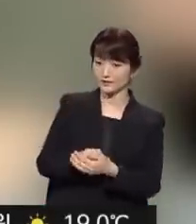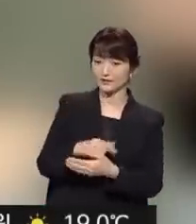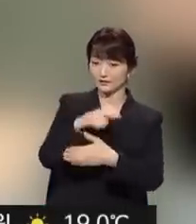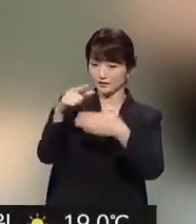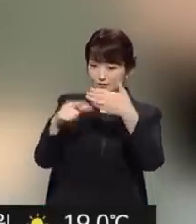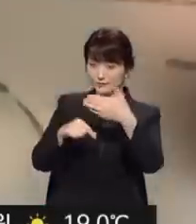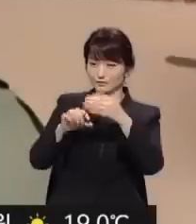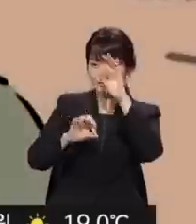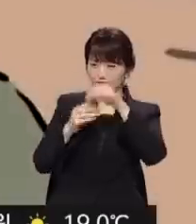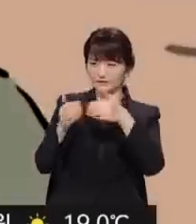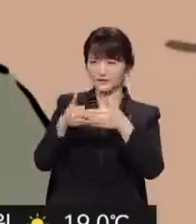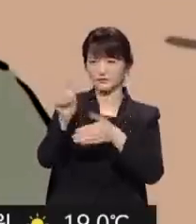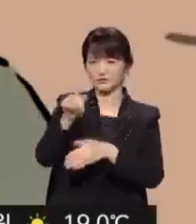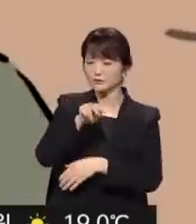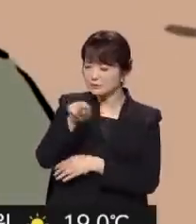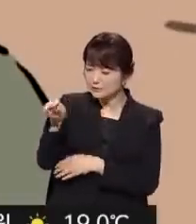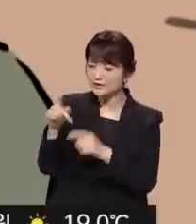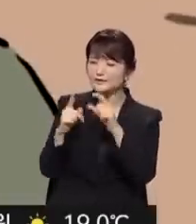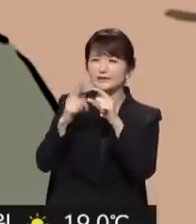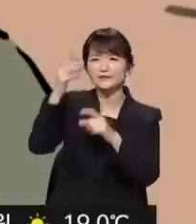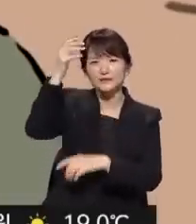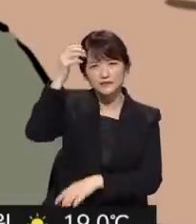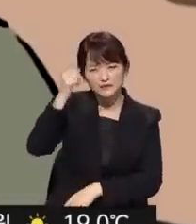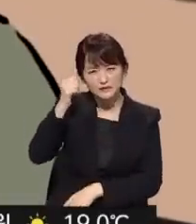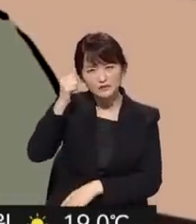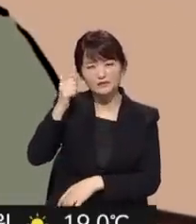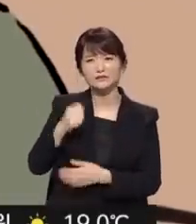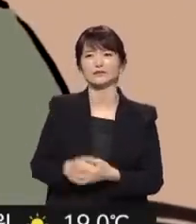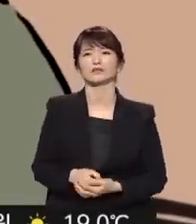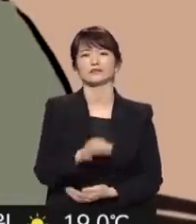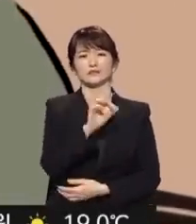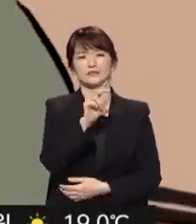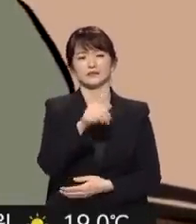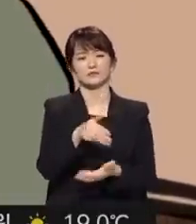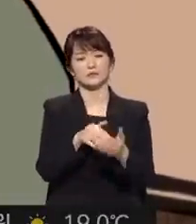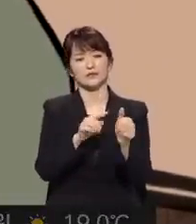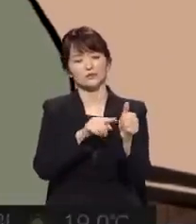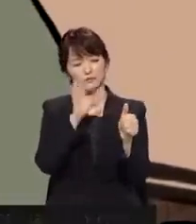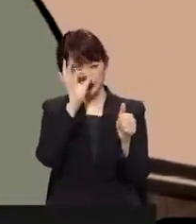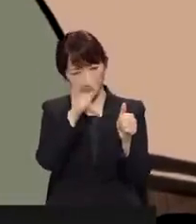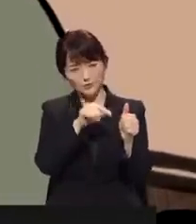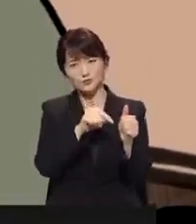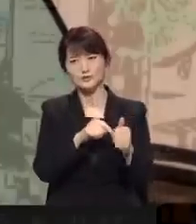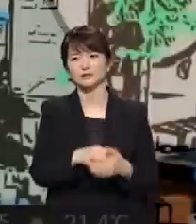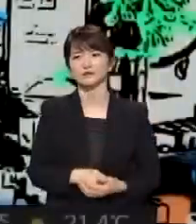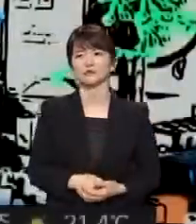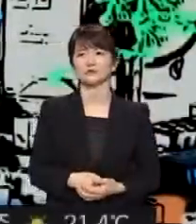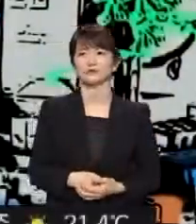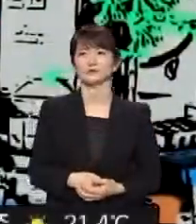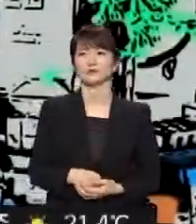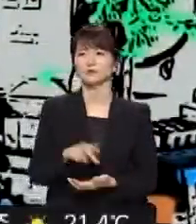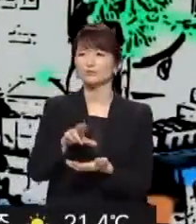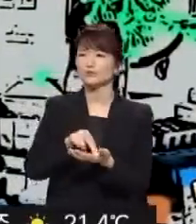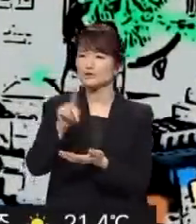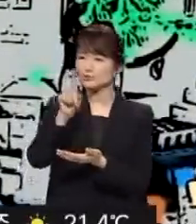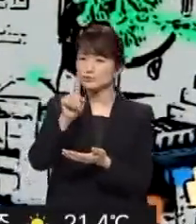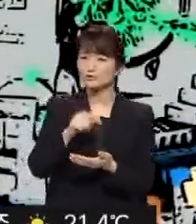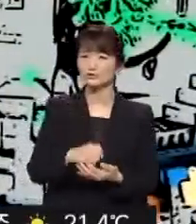같은 뉴스도 보면서 그러니까. 단어도 좀 익히고, 양원보 앵커도 좀 보자. 라고 했는데,